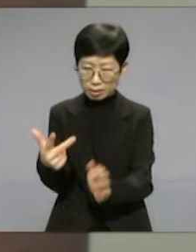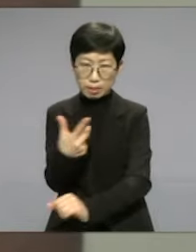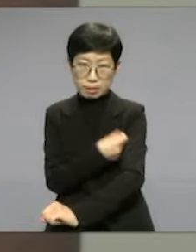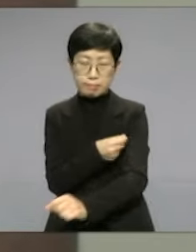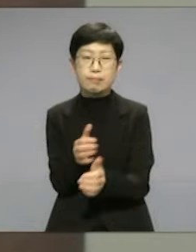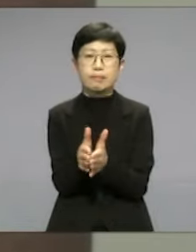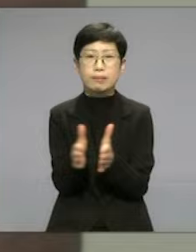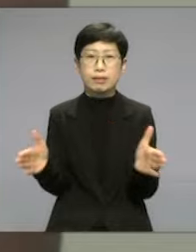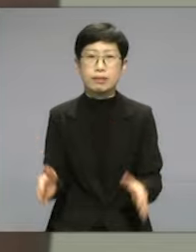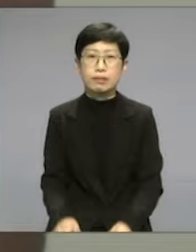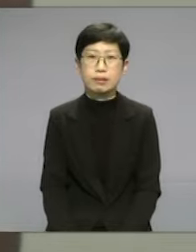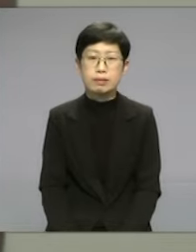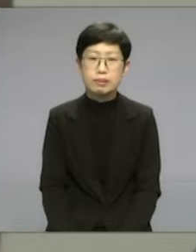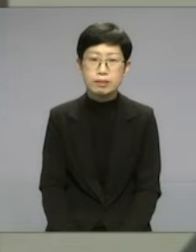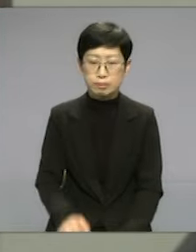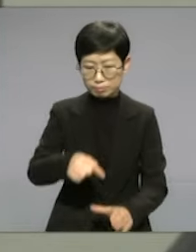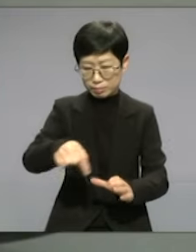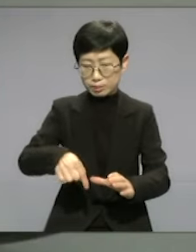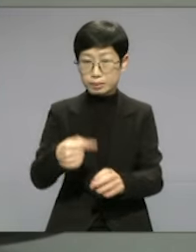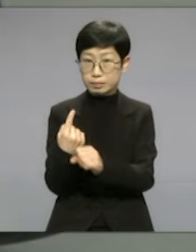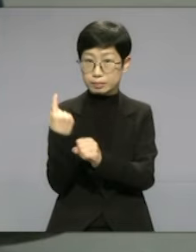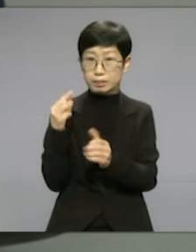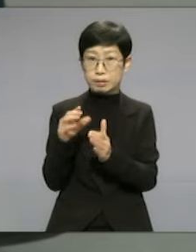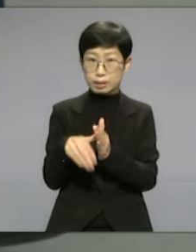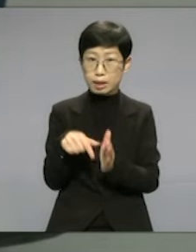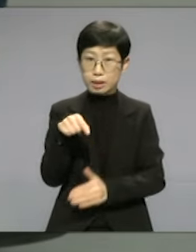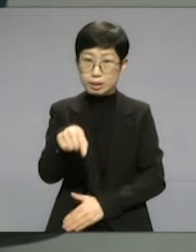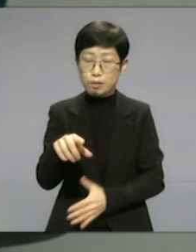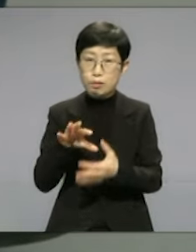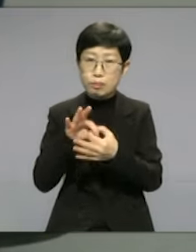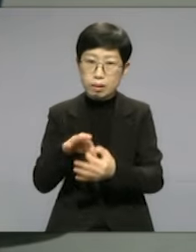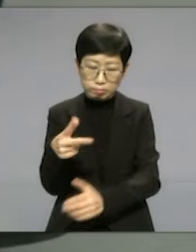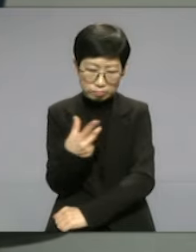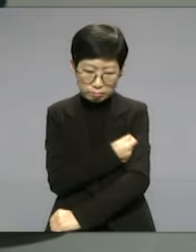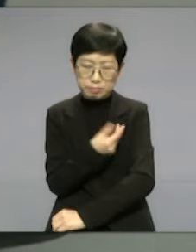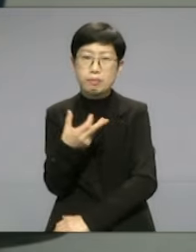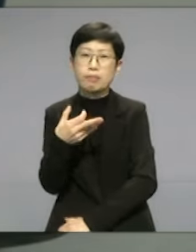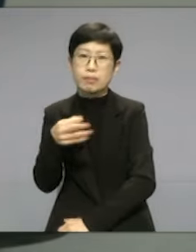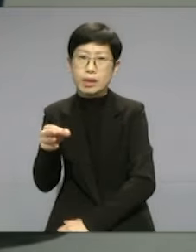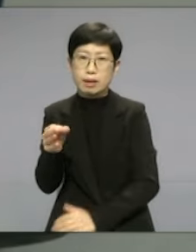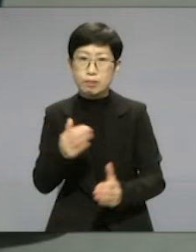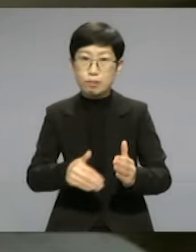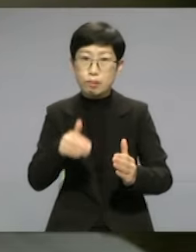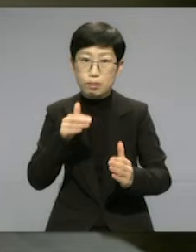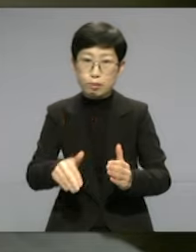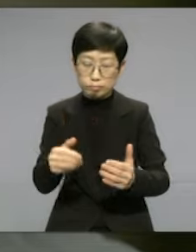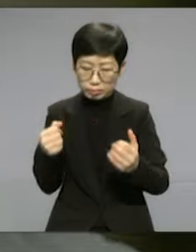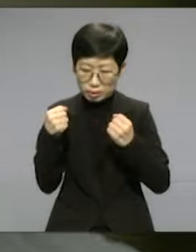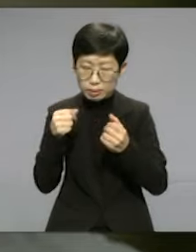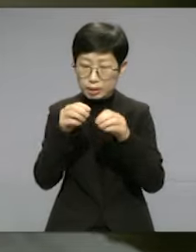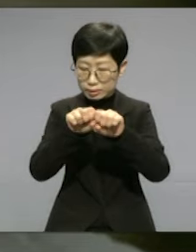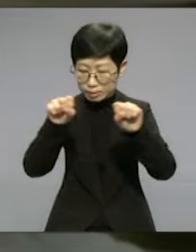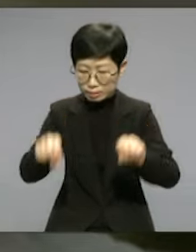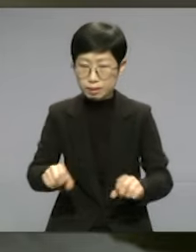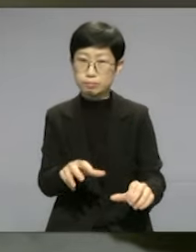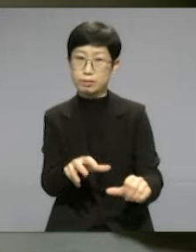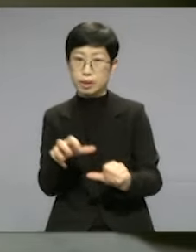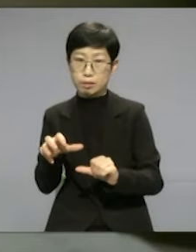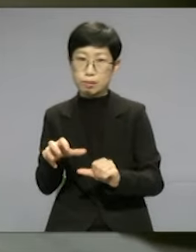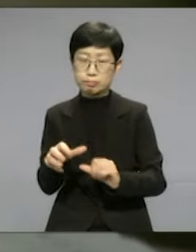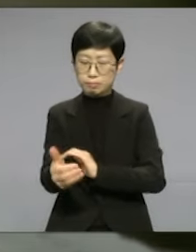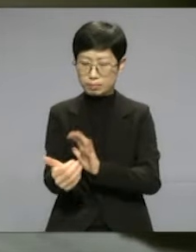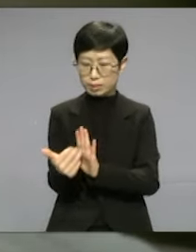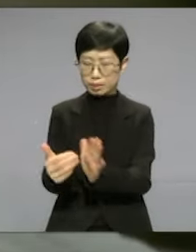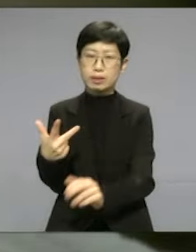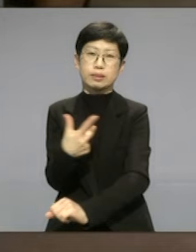시작합니다. 브라질은 지난해 댕기열 백신을 승인해 공공보건 시스템을 통해 댕기열